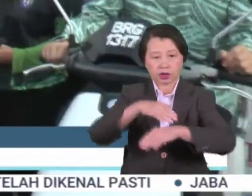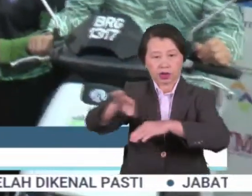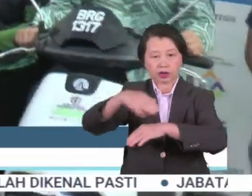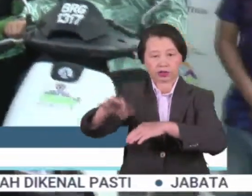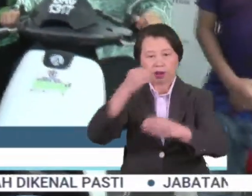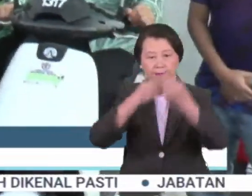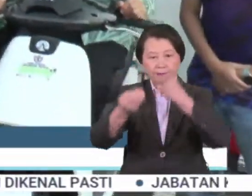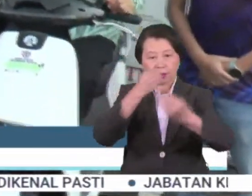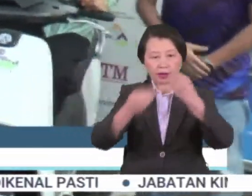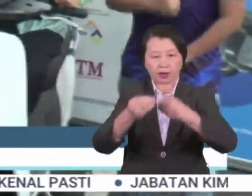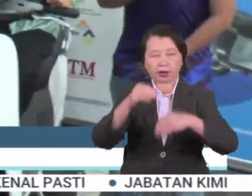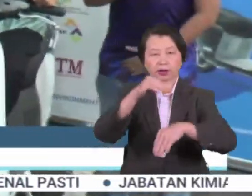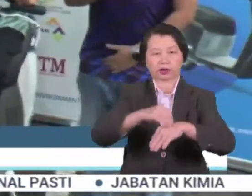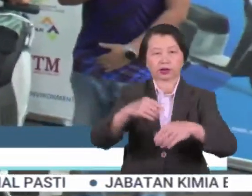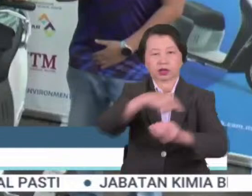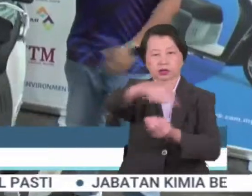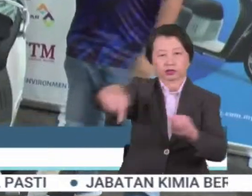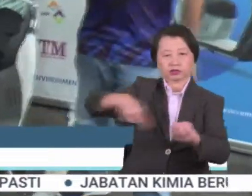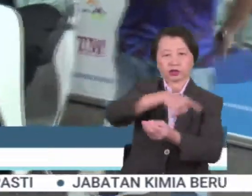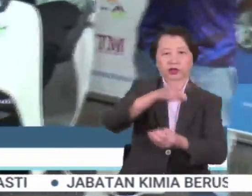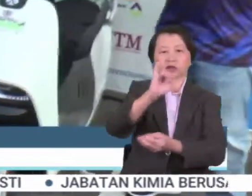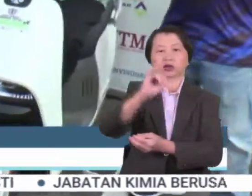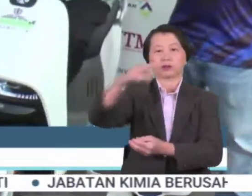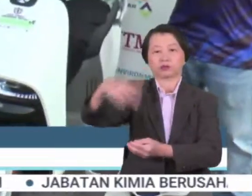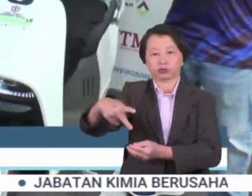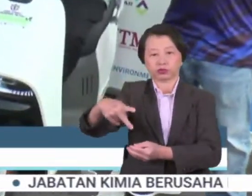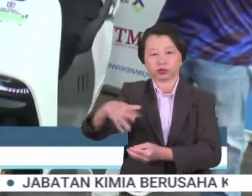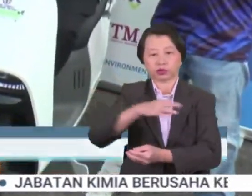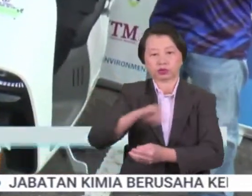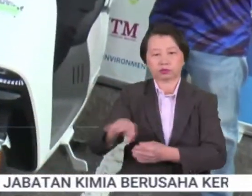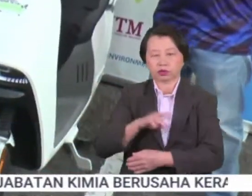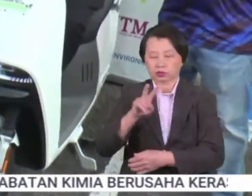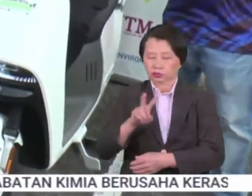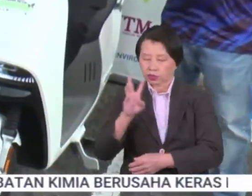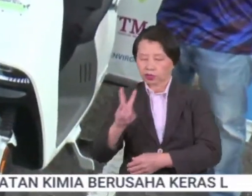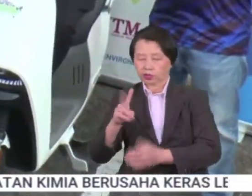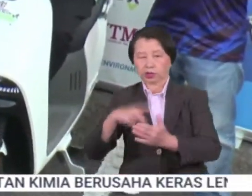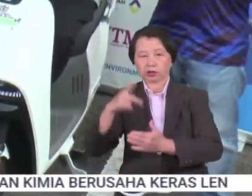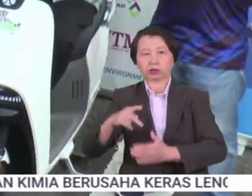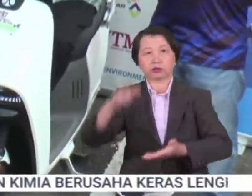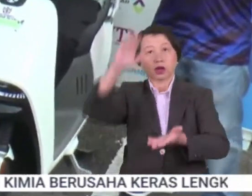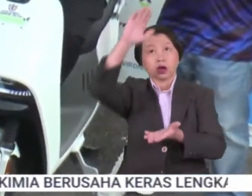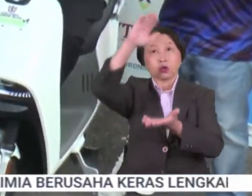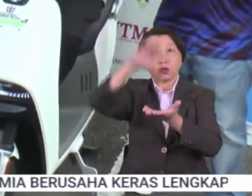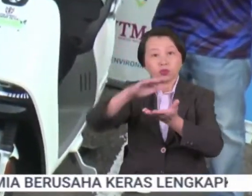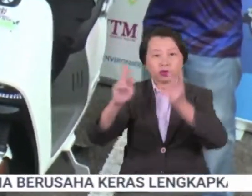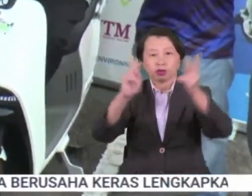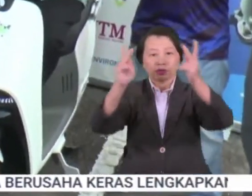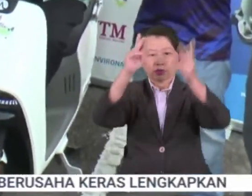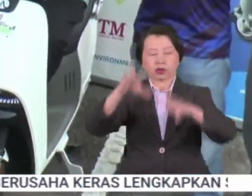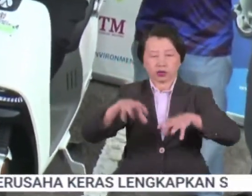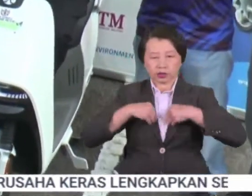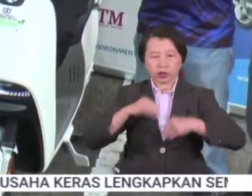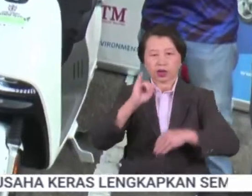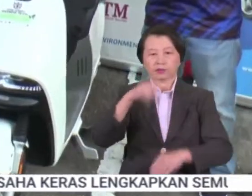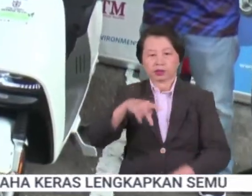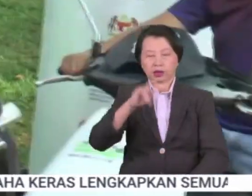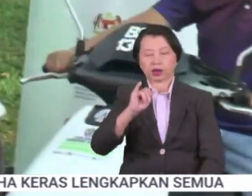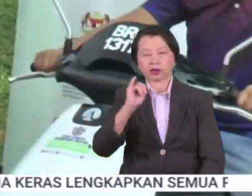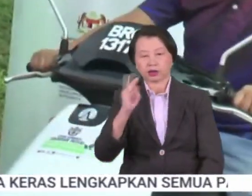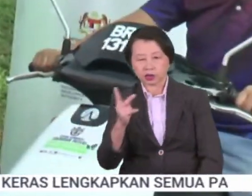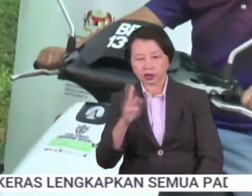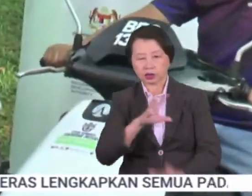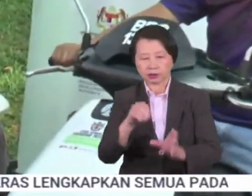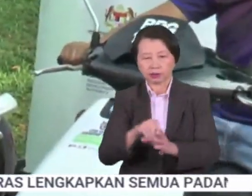makanan sekitar Iskandar puteri Ia merupakan antara 26 projek rendah karbon yang menerima Gran iprk